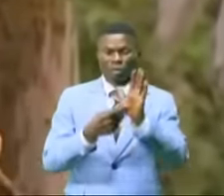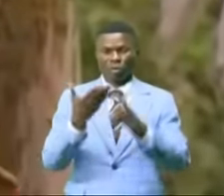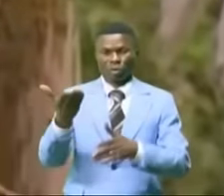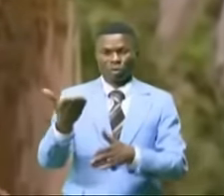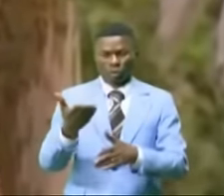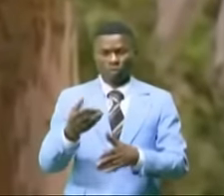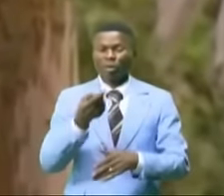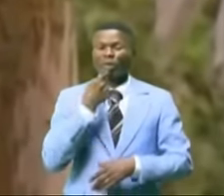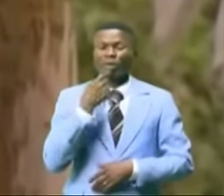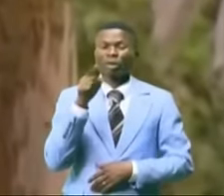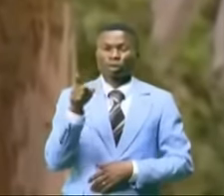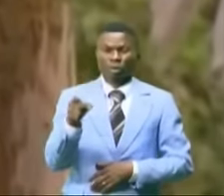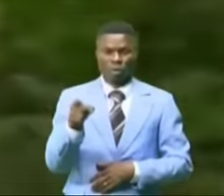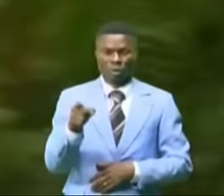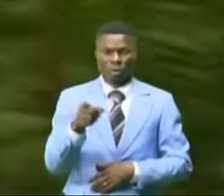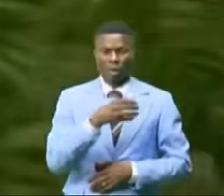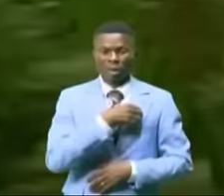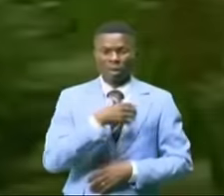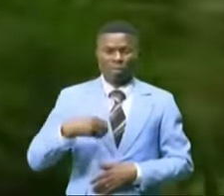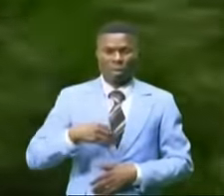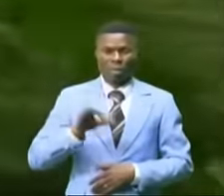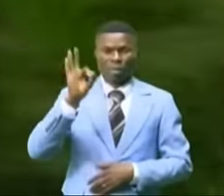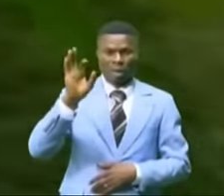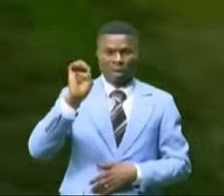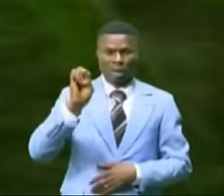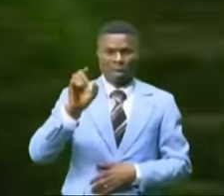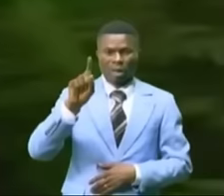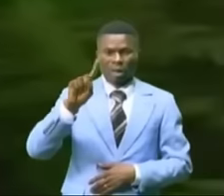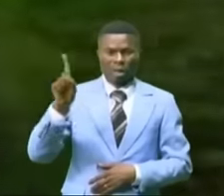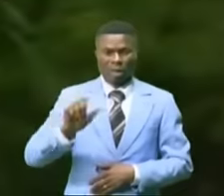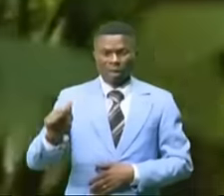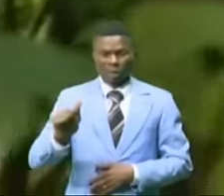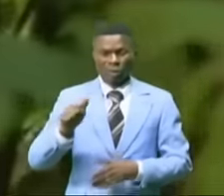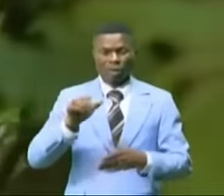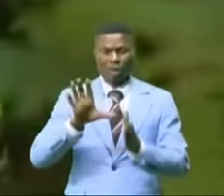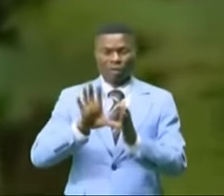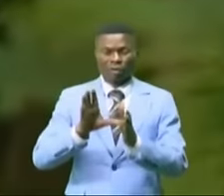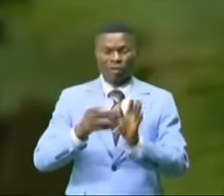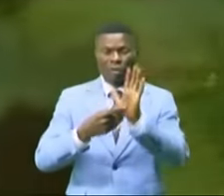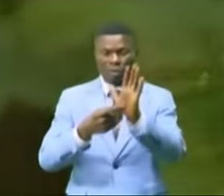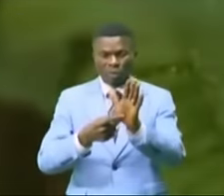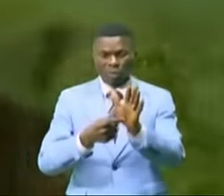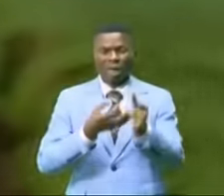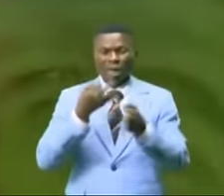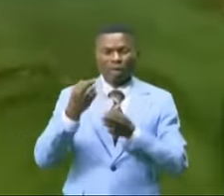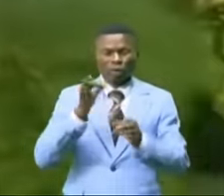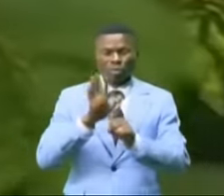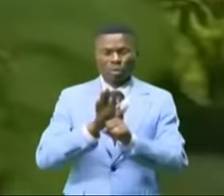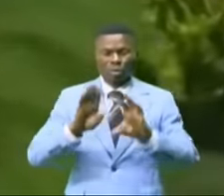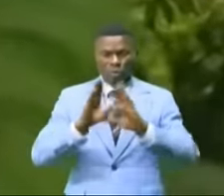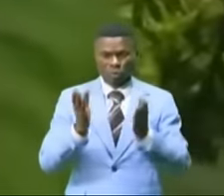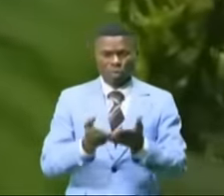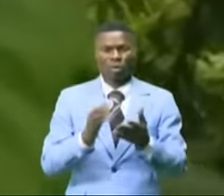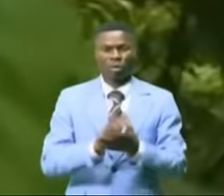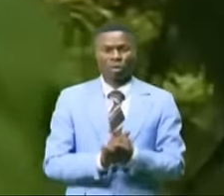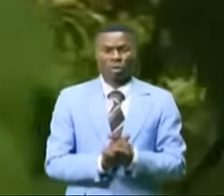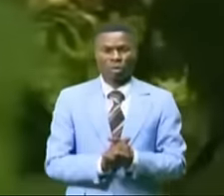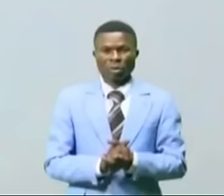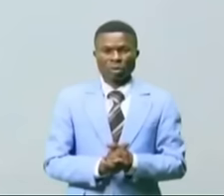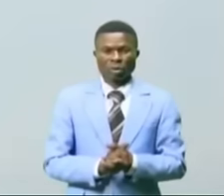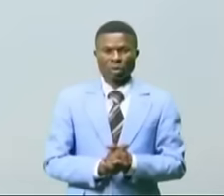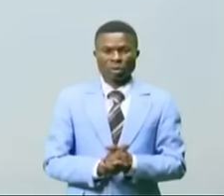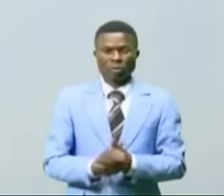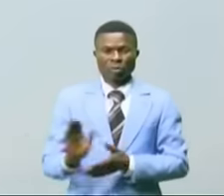Cette histoire de Madame Feza, interprétée à travers ses reportages, nous en dit long. Un matin, ils